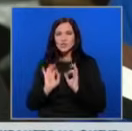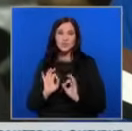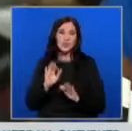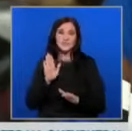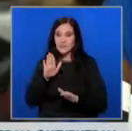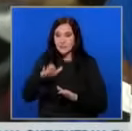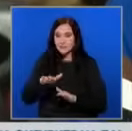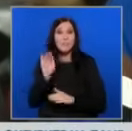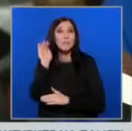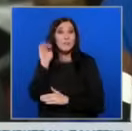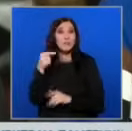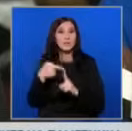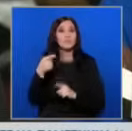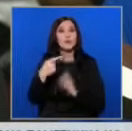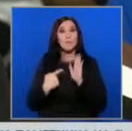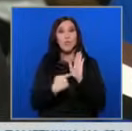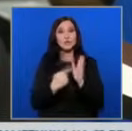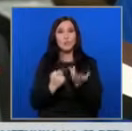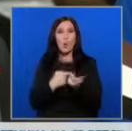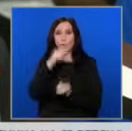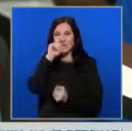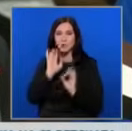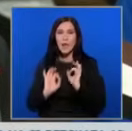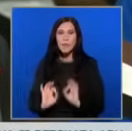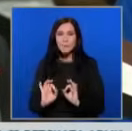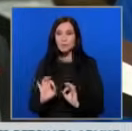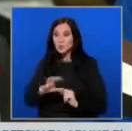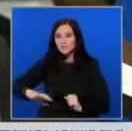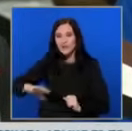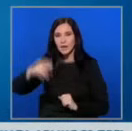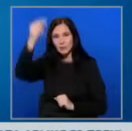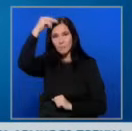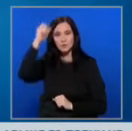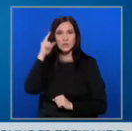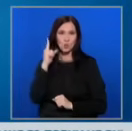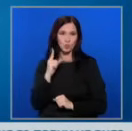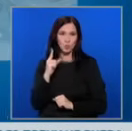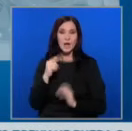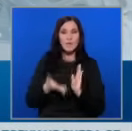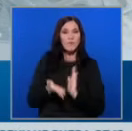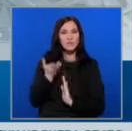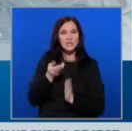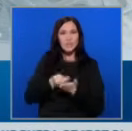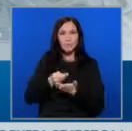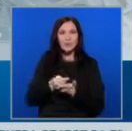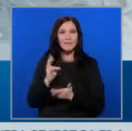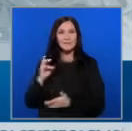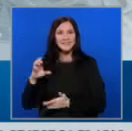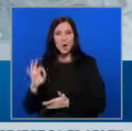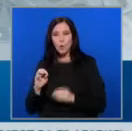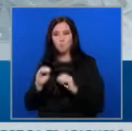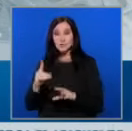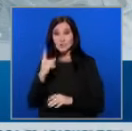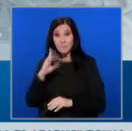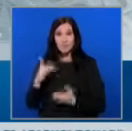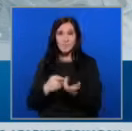стъпка напред към това да покажем колко важна е именно сферата на българската култура. Повишават се заплатите в НСО, отпускат се за първи